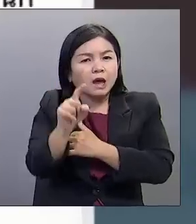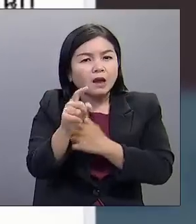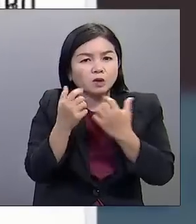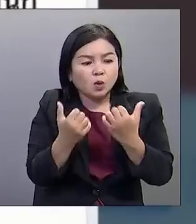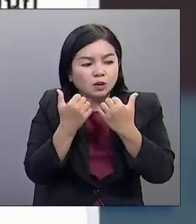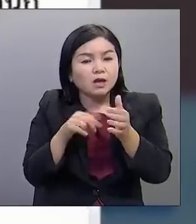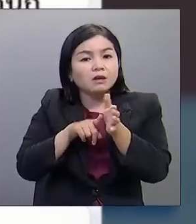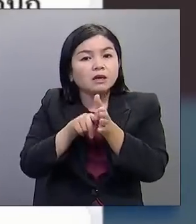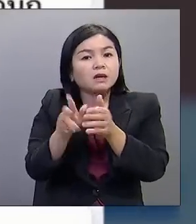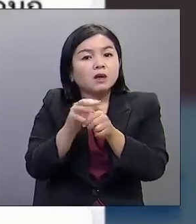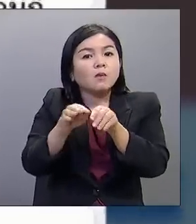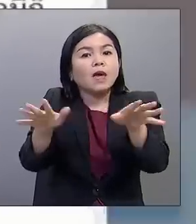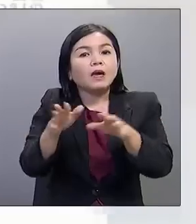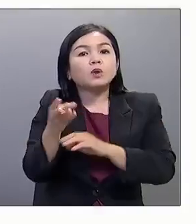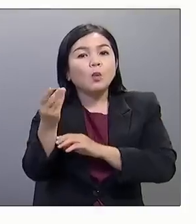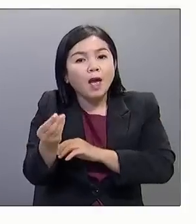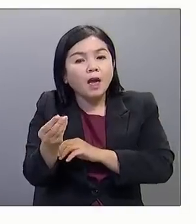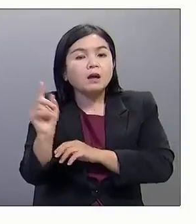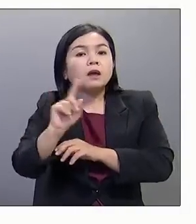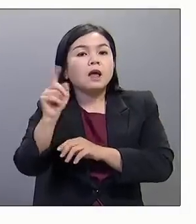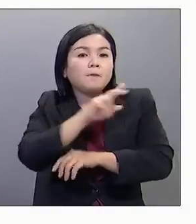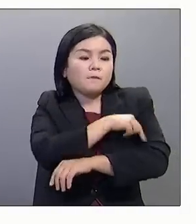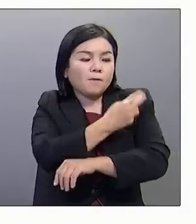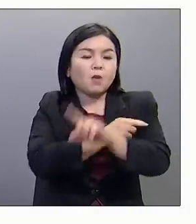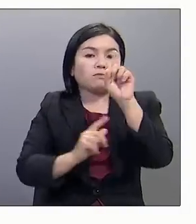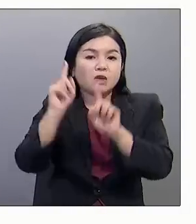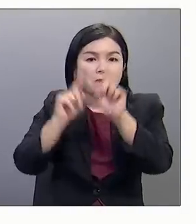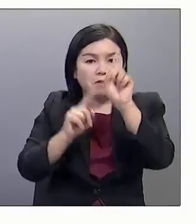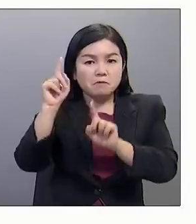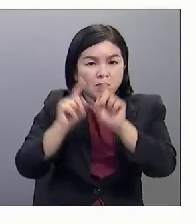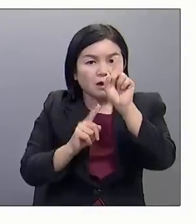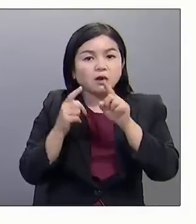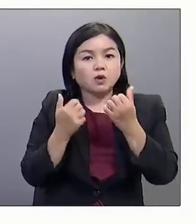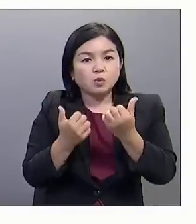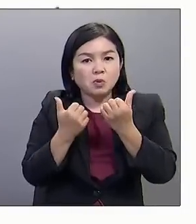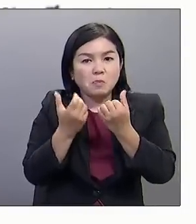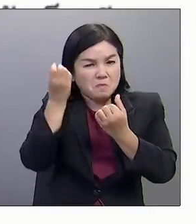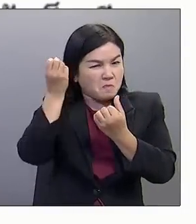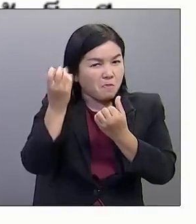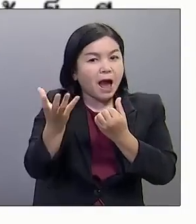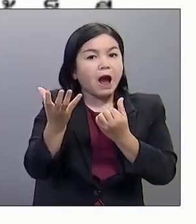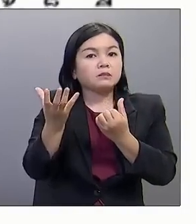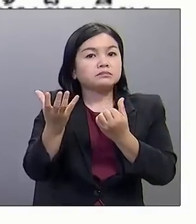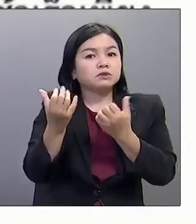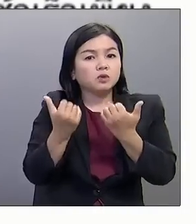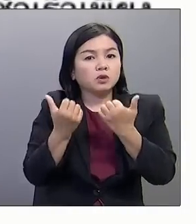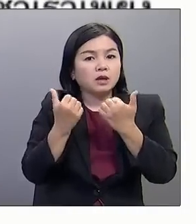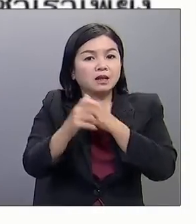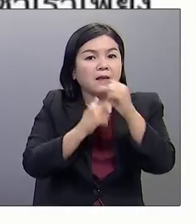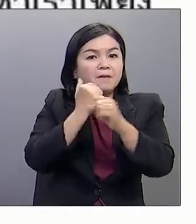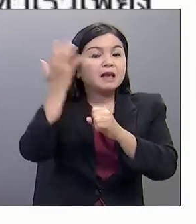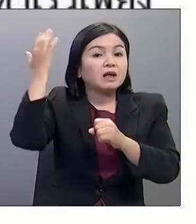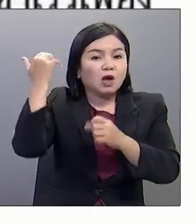ระลอกนี้ประมาณไหนคุณหมอก็ประเมินเบื้องต้นแล้วก็ได้คำตอบก็คือพีคสูงกว่าระรอก 3ในปีที่แล้ว